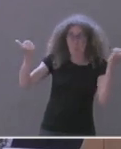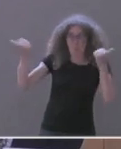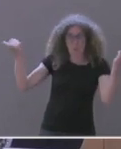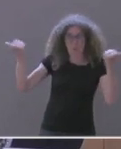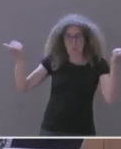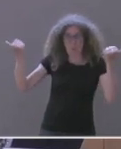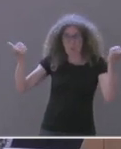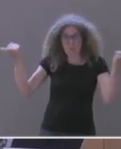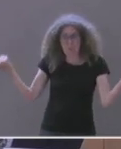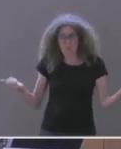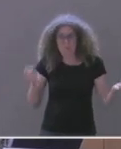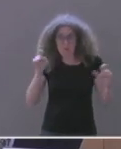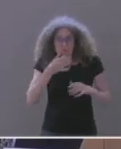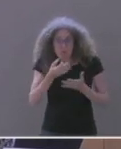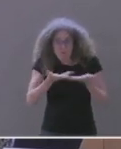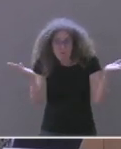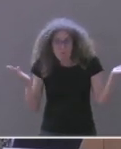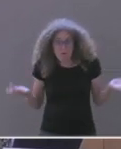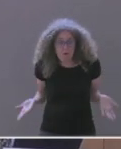le dire.